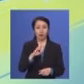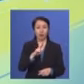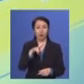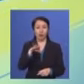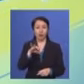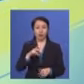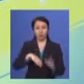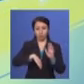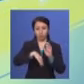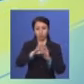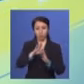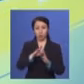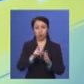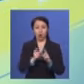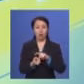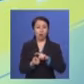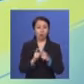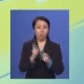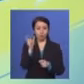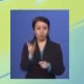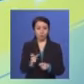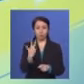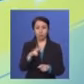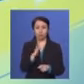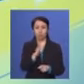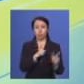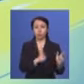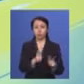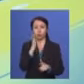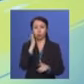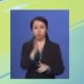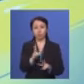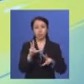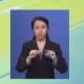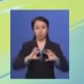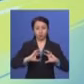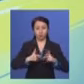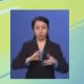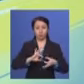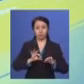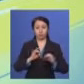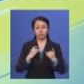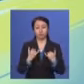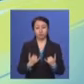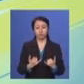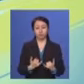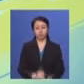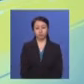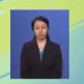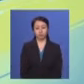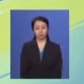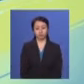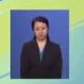Каленов. Лучшие палуаны 30 дней будут готовиться к предстоящему чемпионату мира. Подробности в следующем материале.